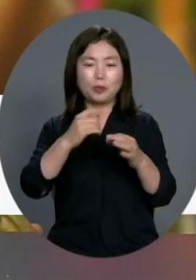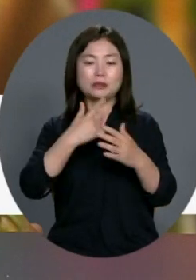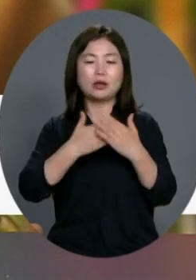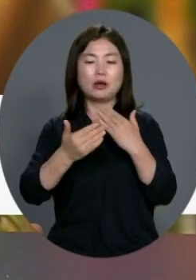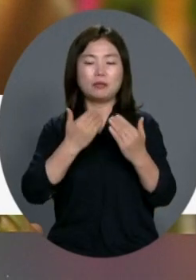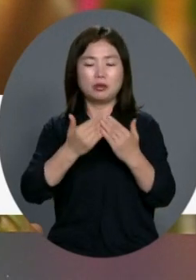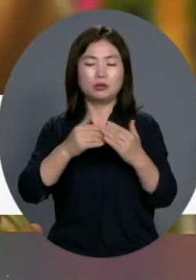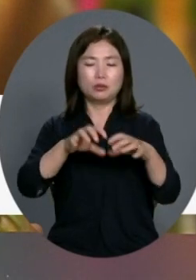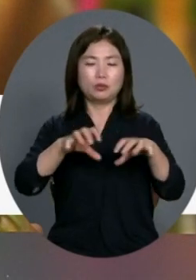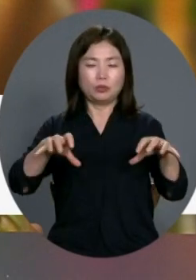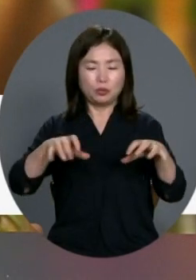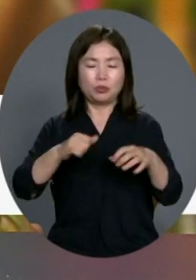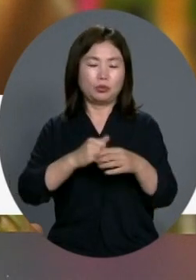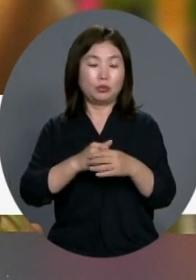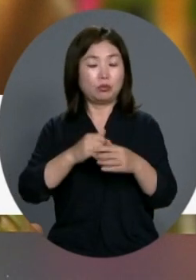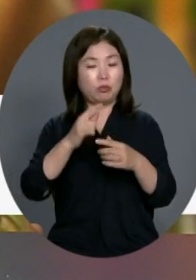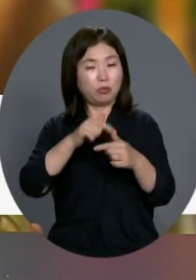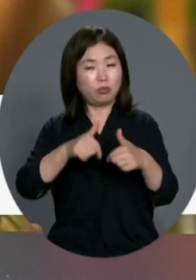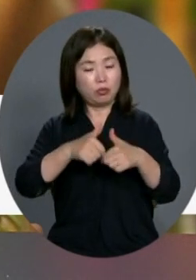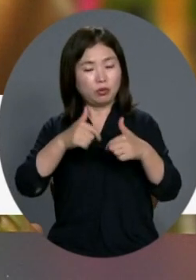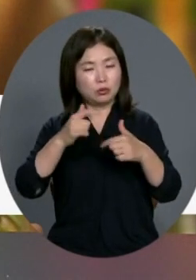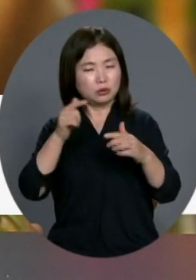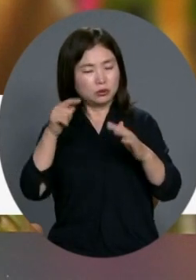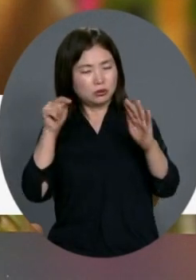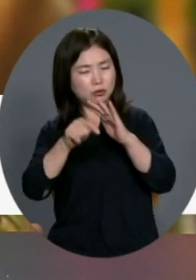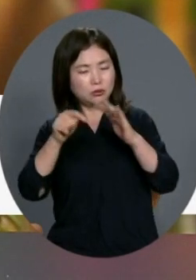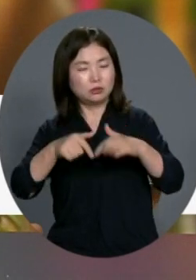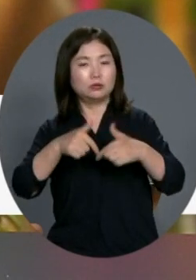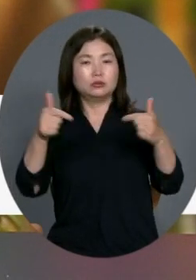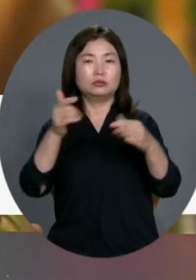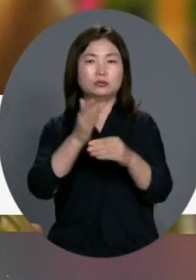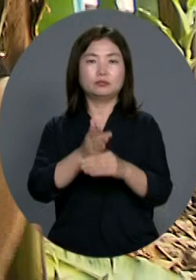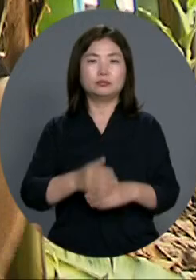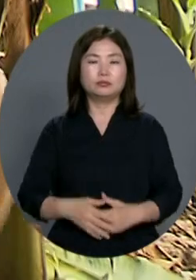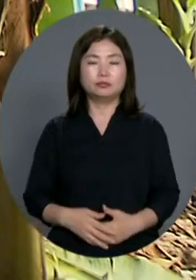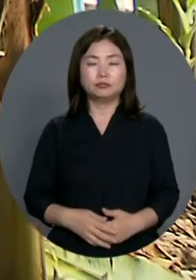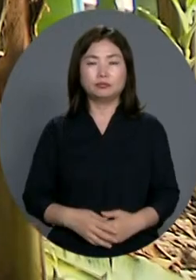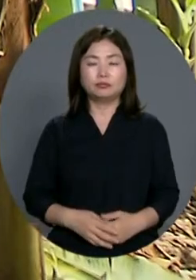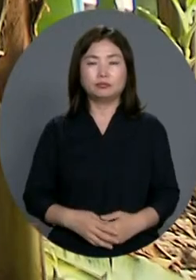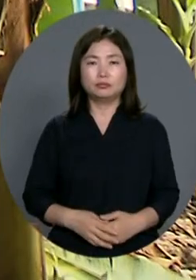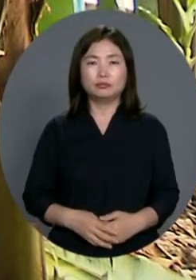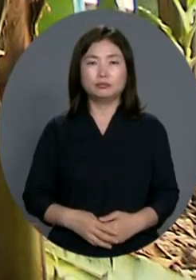농장이 눈길을 끌고 있습니다. 한태현 기자가 보도합니다.